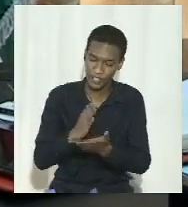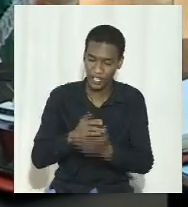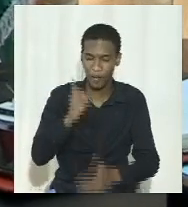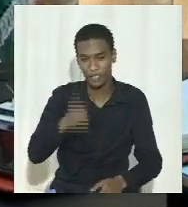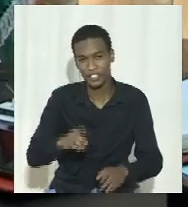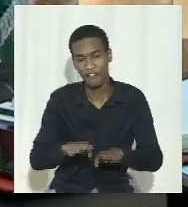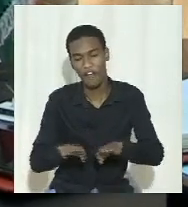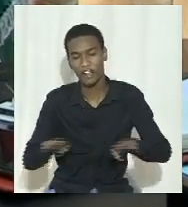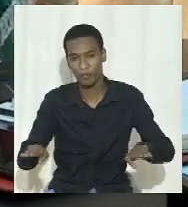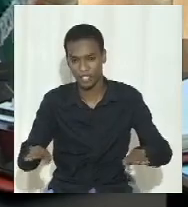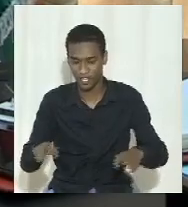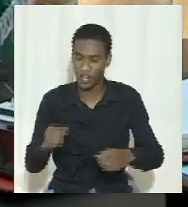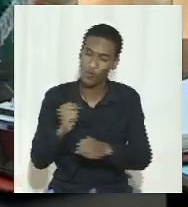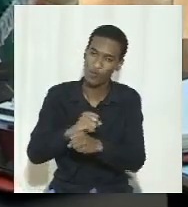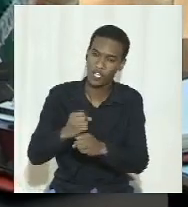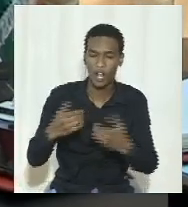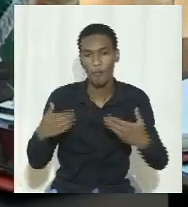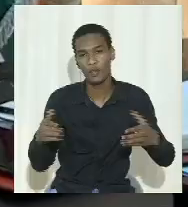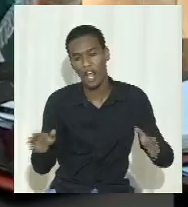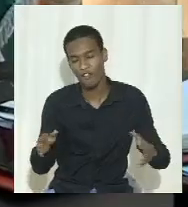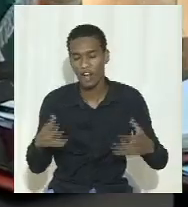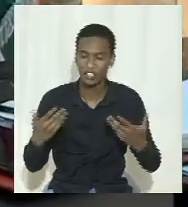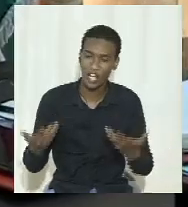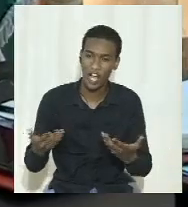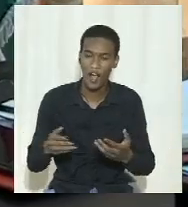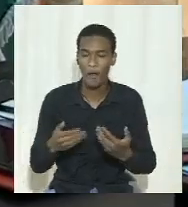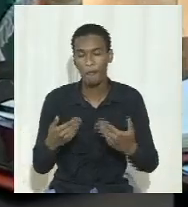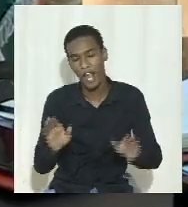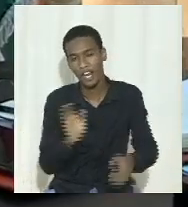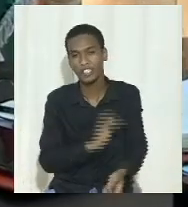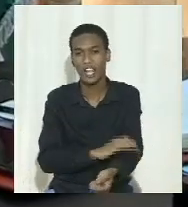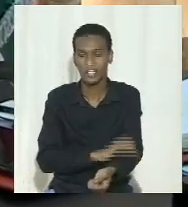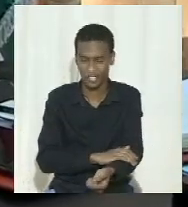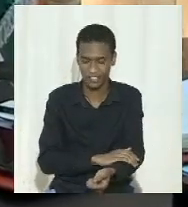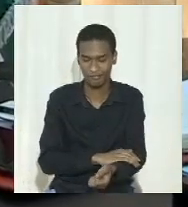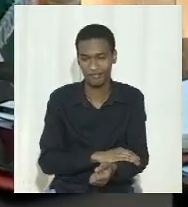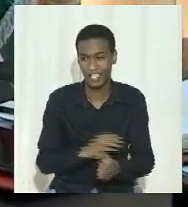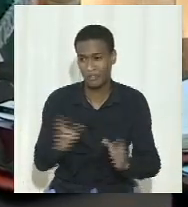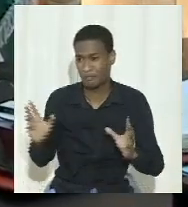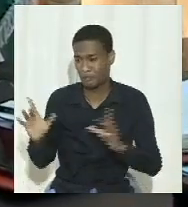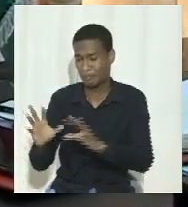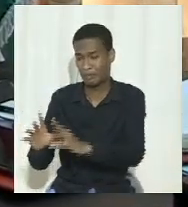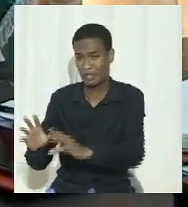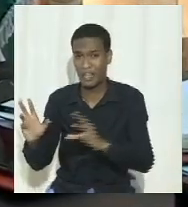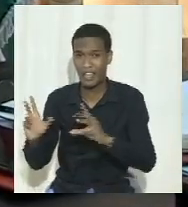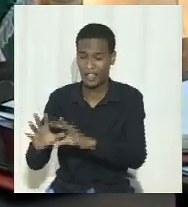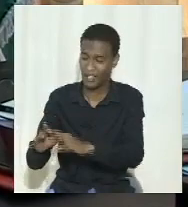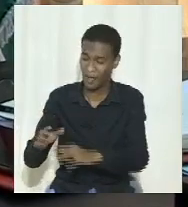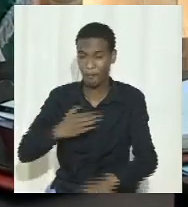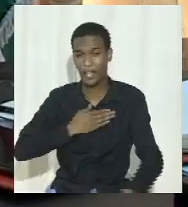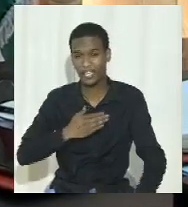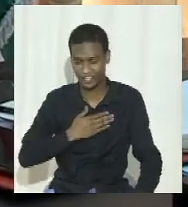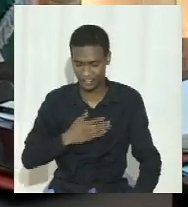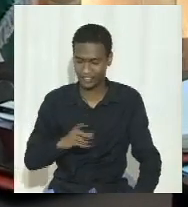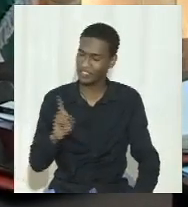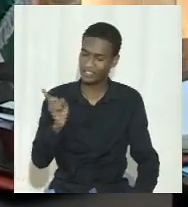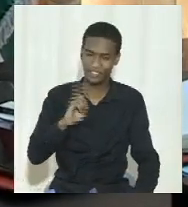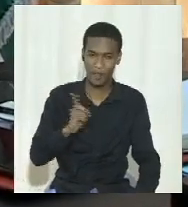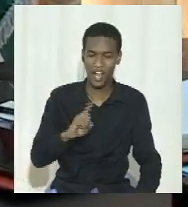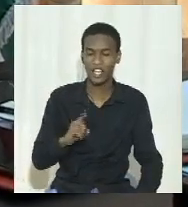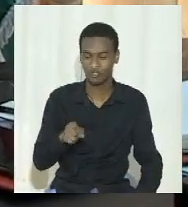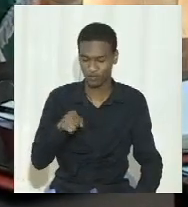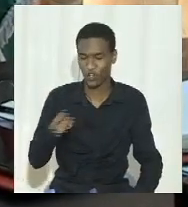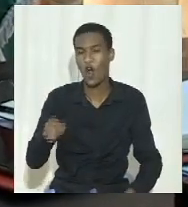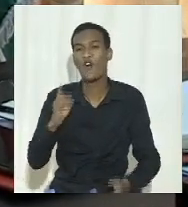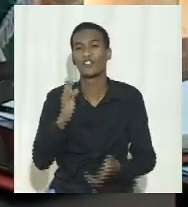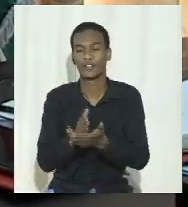ora firavana mba tsy hahatonga mivangongo ny mpianatra ary izay rehetra izany dia efa